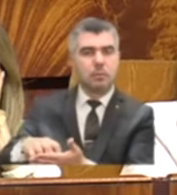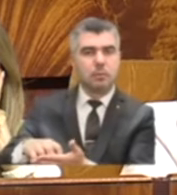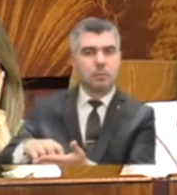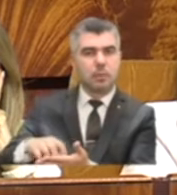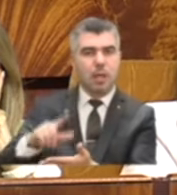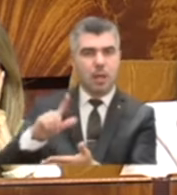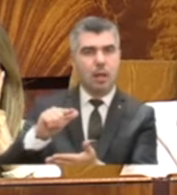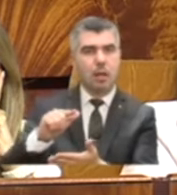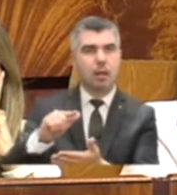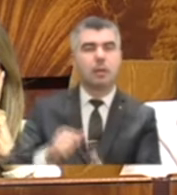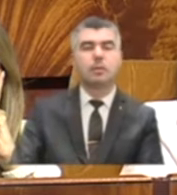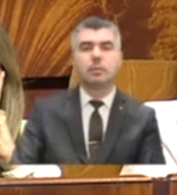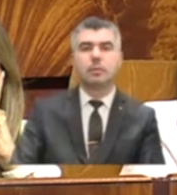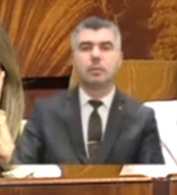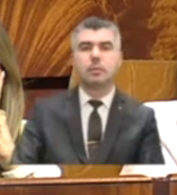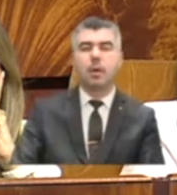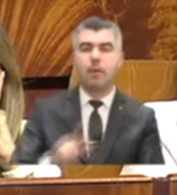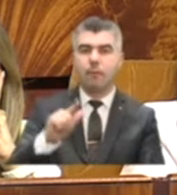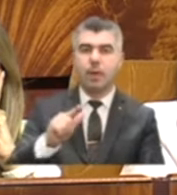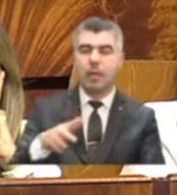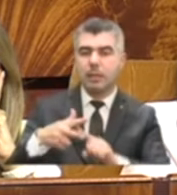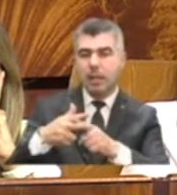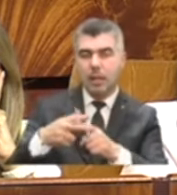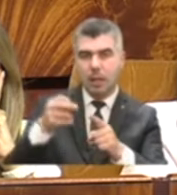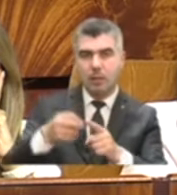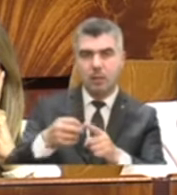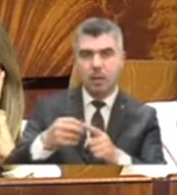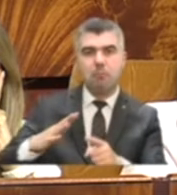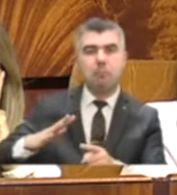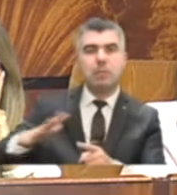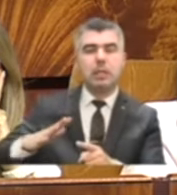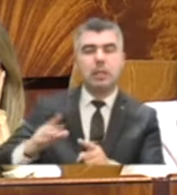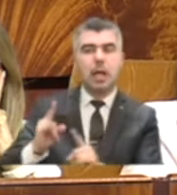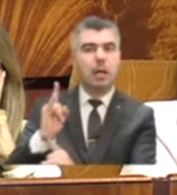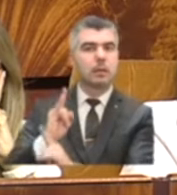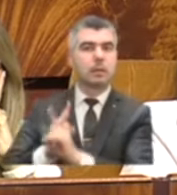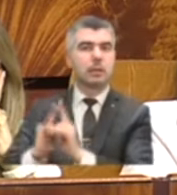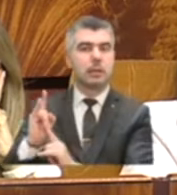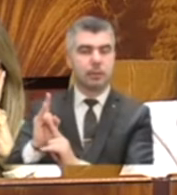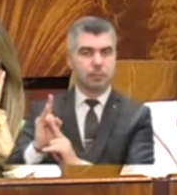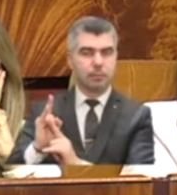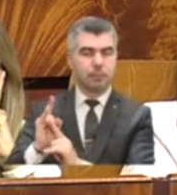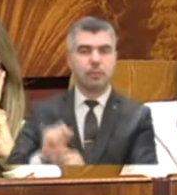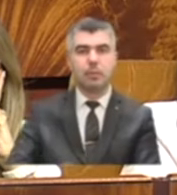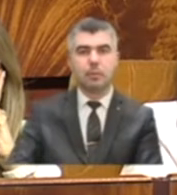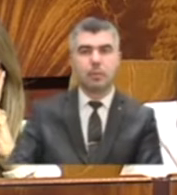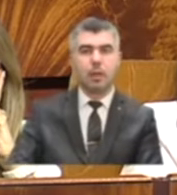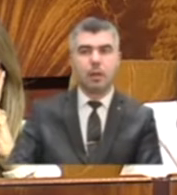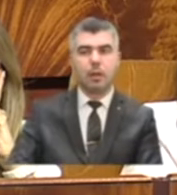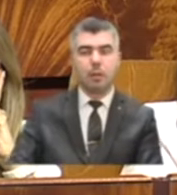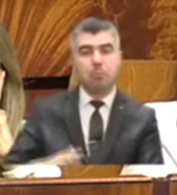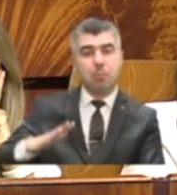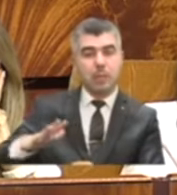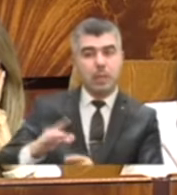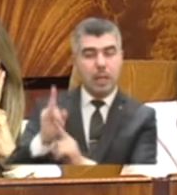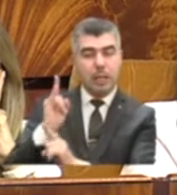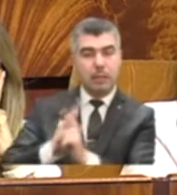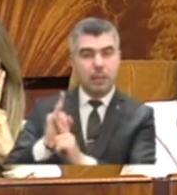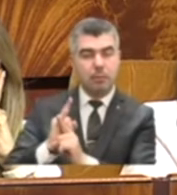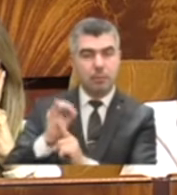خصبه الصناعة الثقافية، هي المدن العتيقة. اليوم المدن العتيقة ممكن تكون